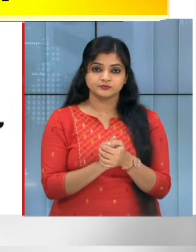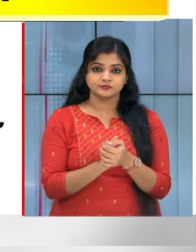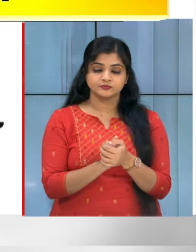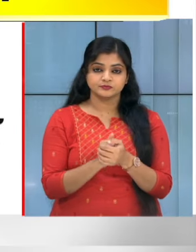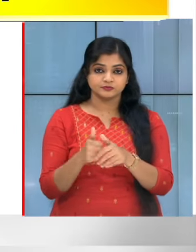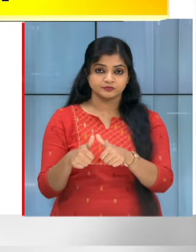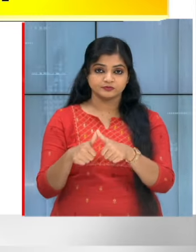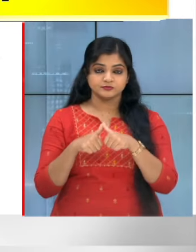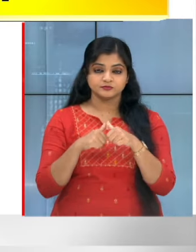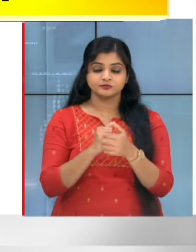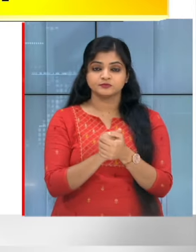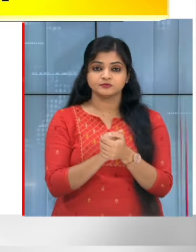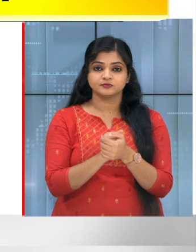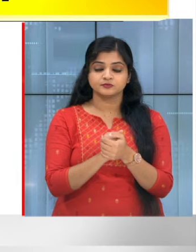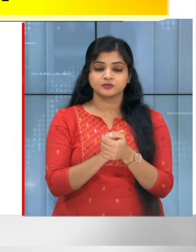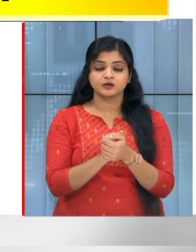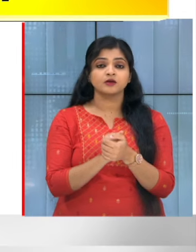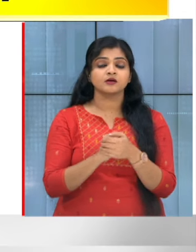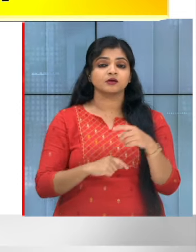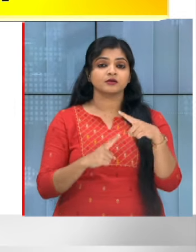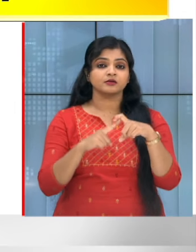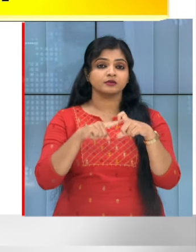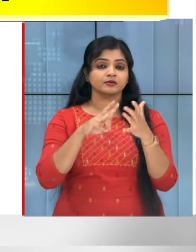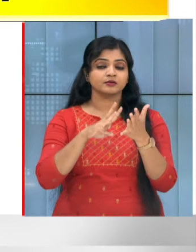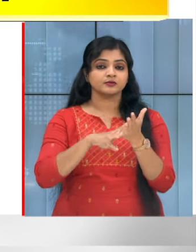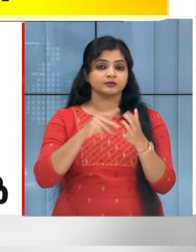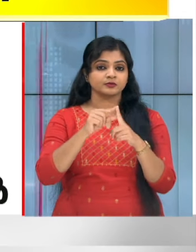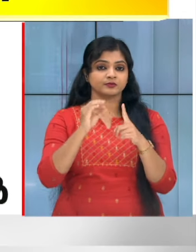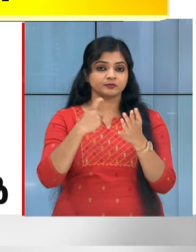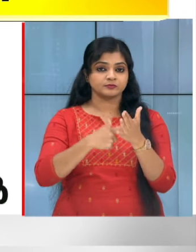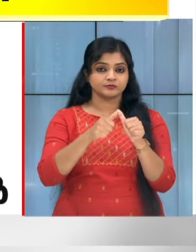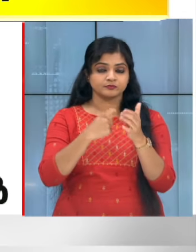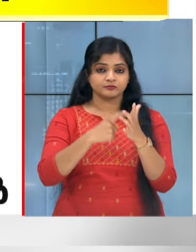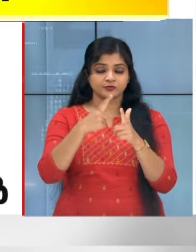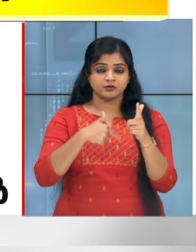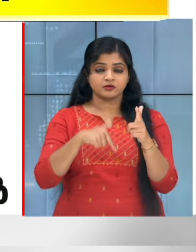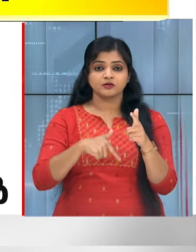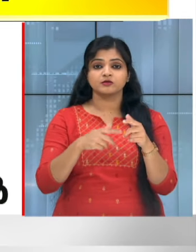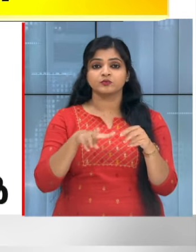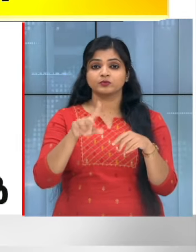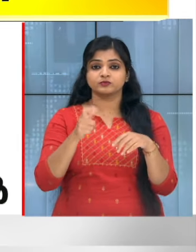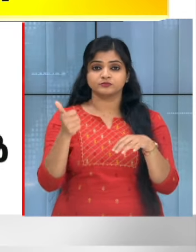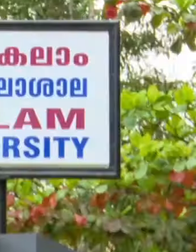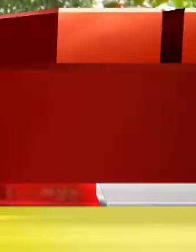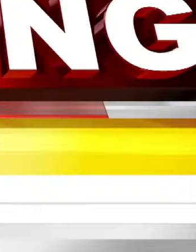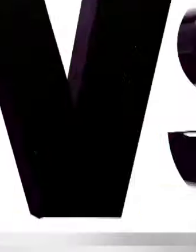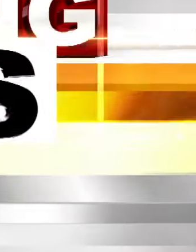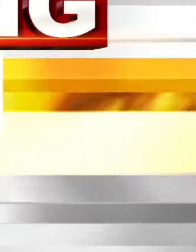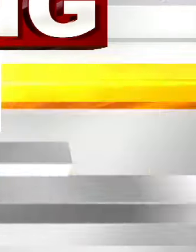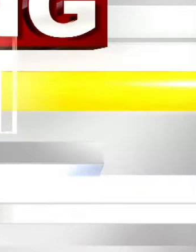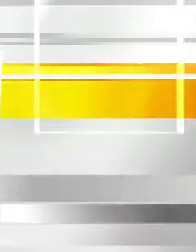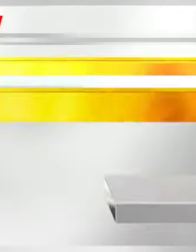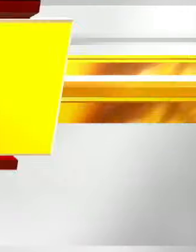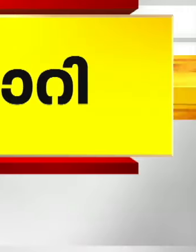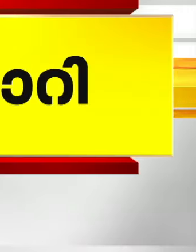ഗോകുൽ, താൽക്കാലിക VC നിയമനം സർക്കാരിന്റെ അധികാരമാണെന്ന ഹൈക്കോടതി വിധിയുടെ പകർപ്പ് ലഭിച്ചതിന് പിന്നാലെയാണ് സർക്കാർ ഏറ്റവും പ്രധാനപ്പെട്ട